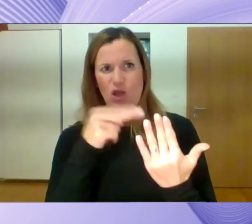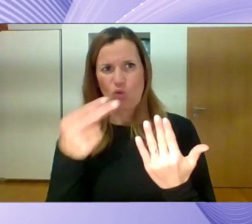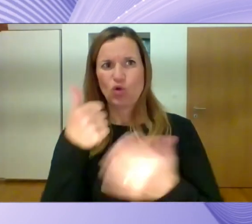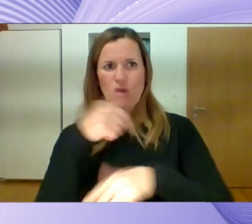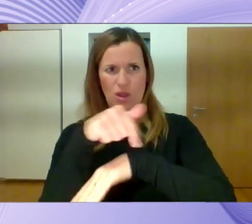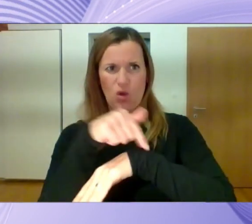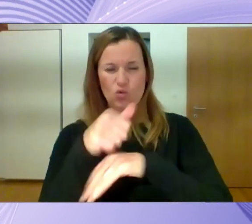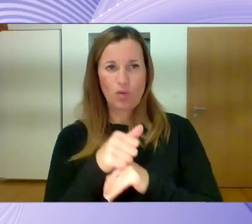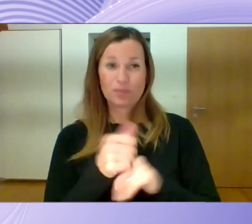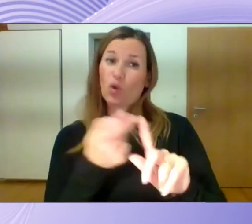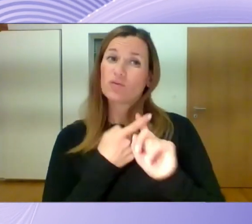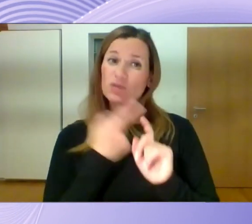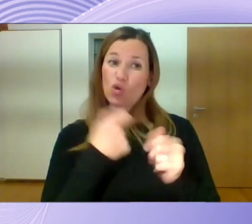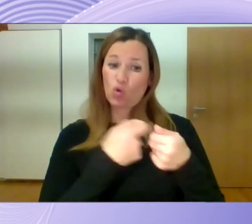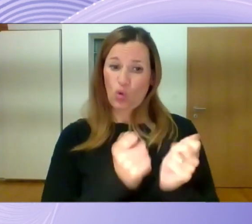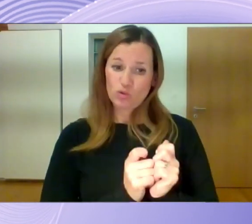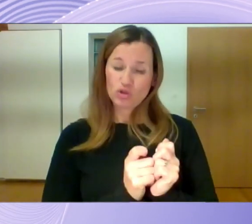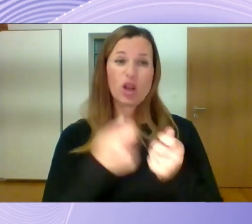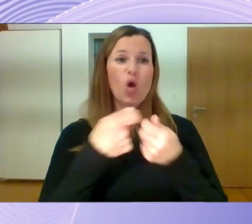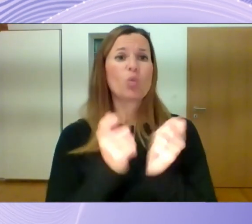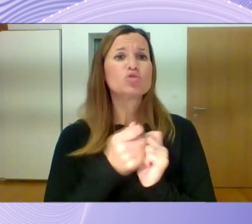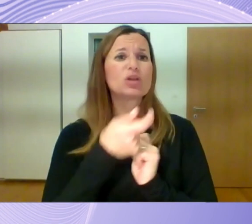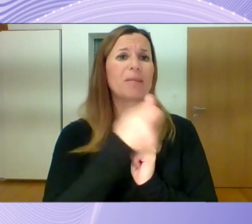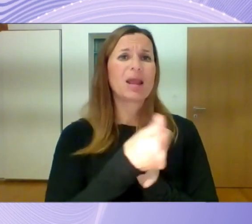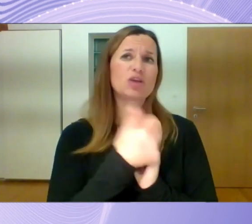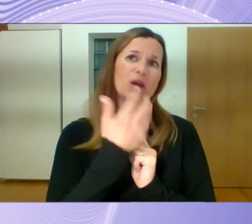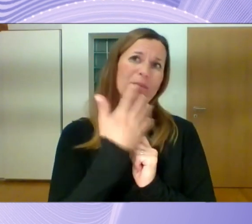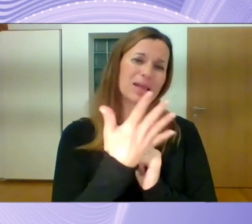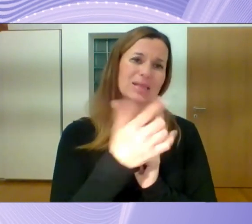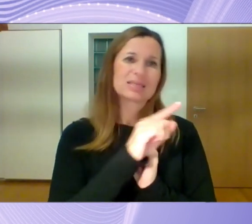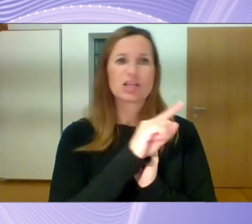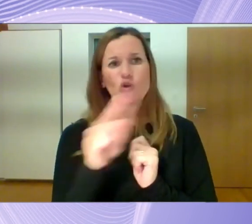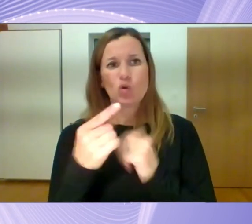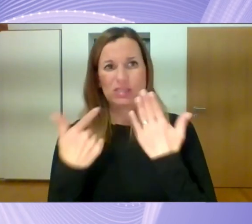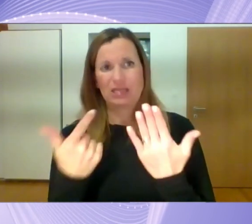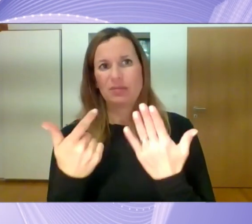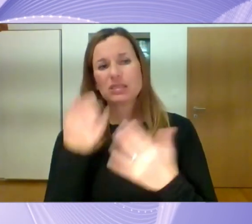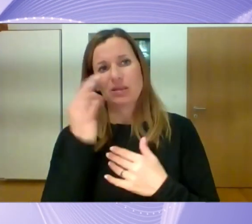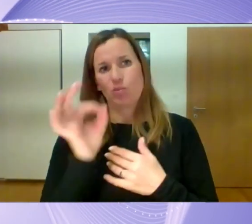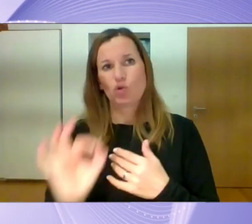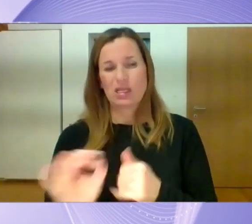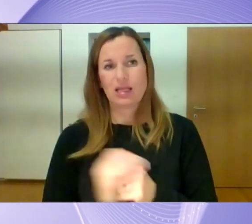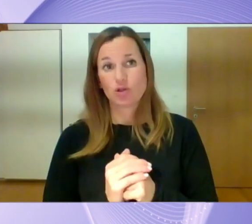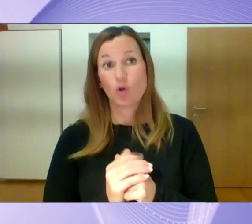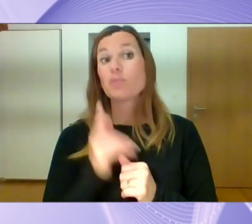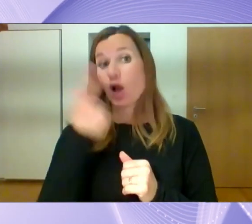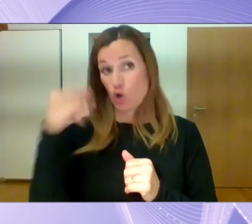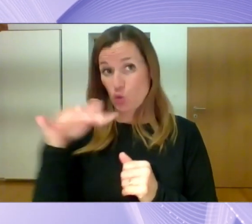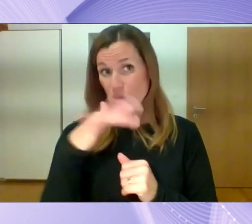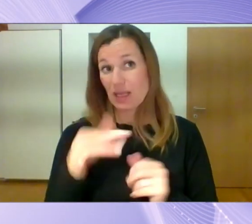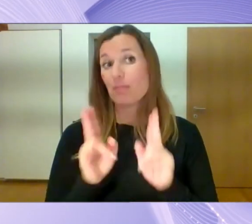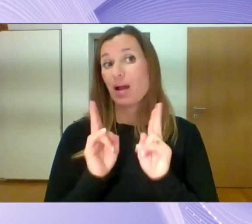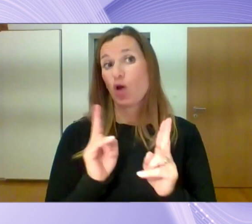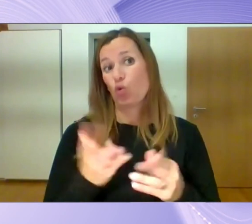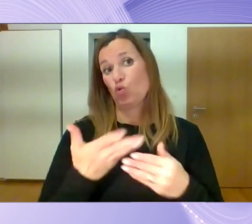Odvisno od občine, ker občina doplača ponavadi tam 50 do 70%. Dobijo pa ljudje lahko to pomoč na